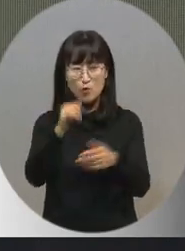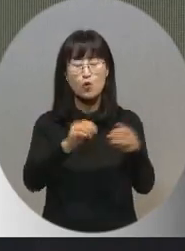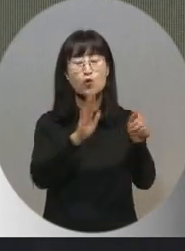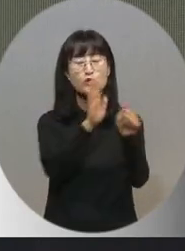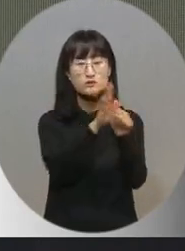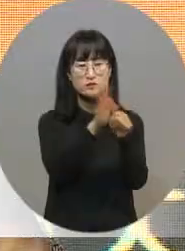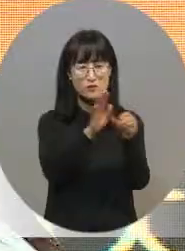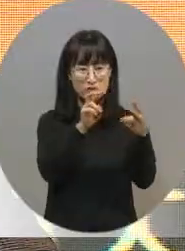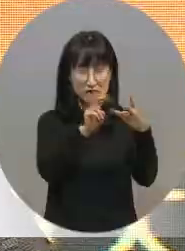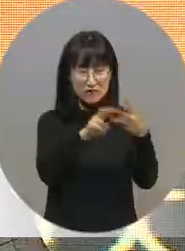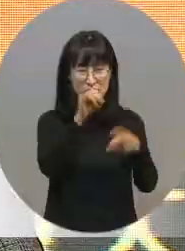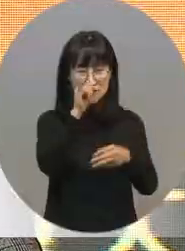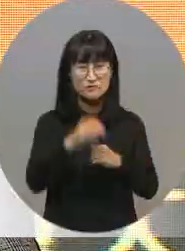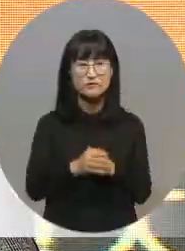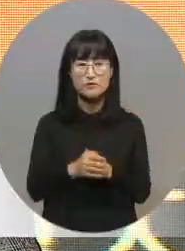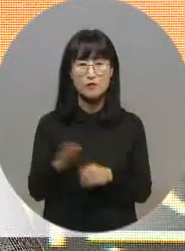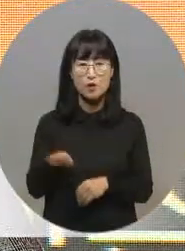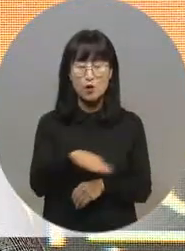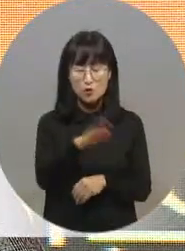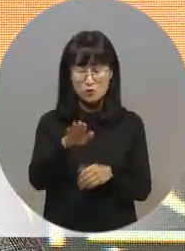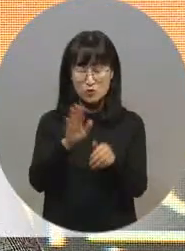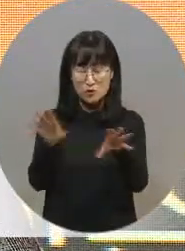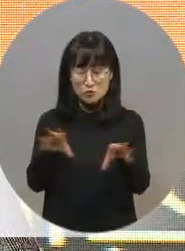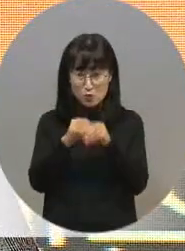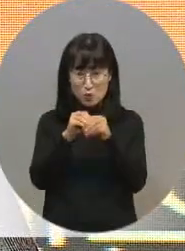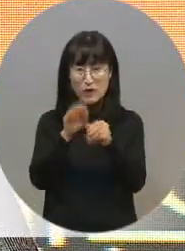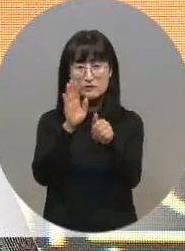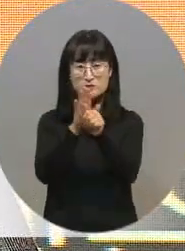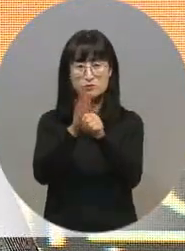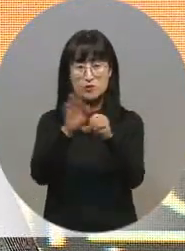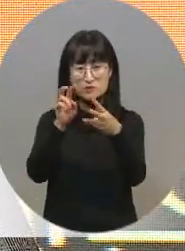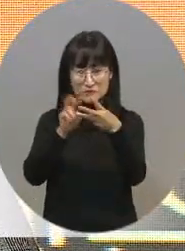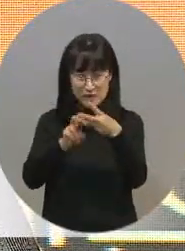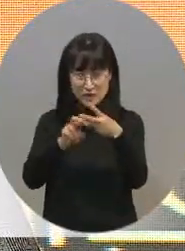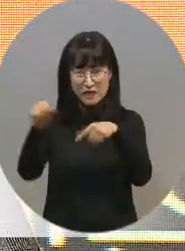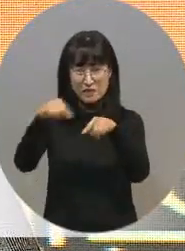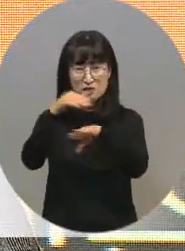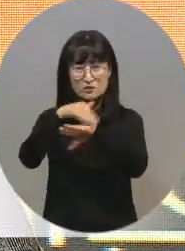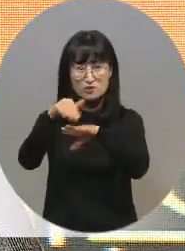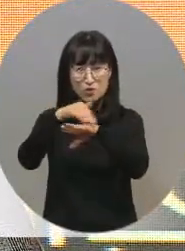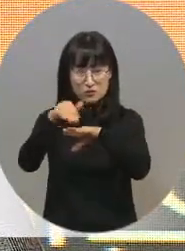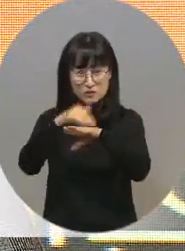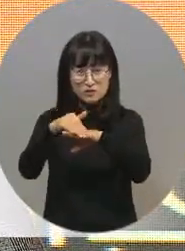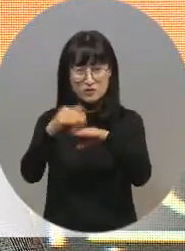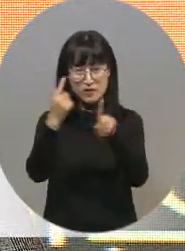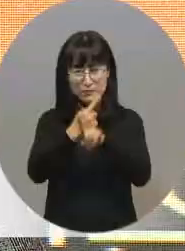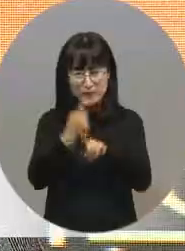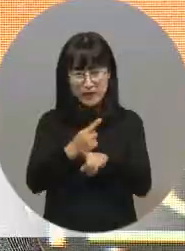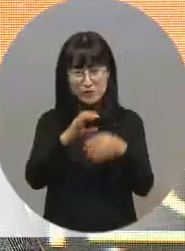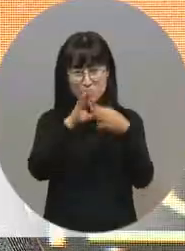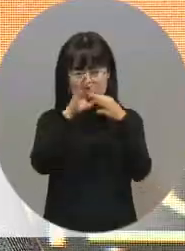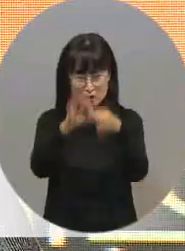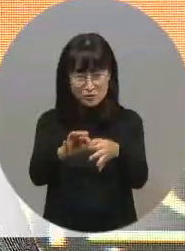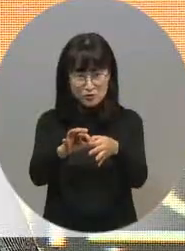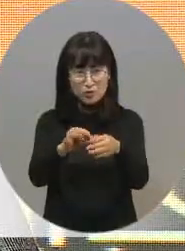장애인기업종합지원센터가 있는 것입니다. 저희 장애인기업종합지원센터는 지속적인 정책 비전을 실현하고 제19회